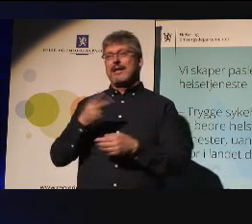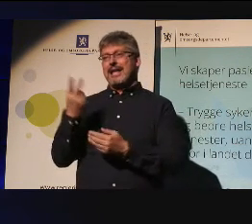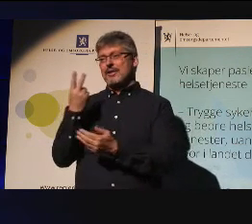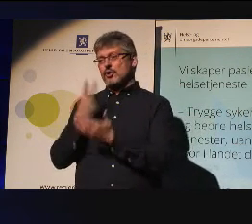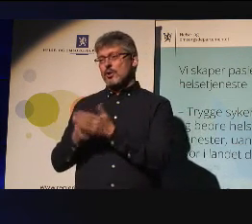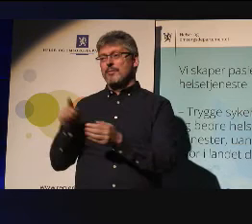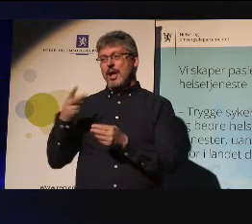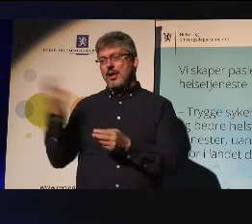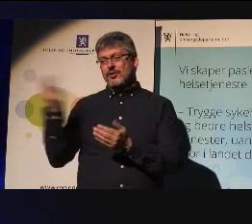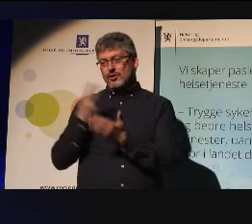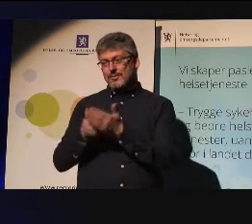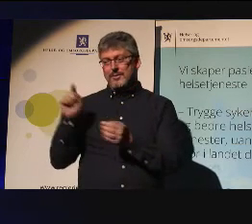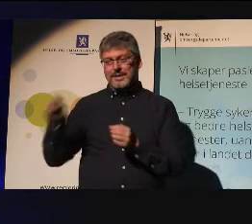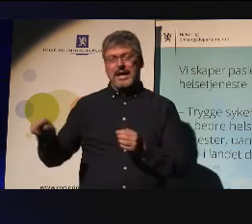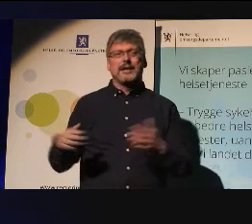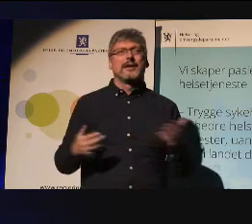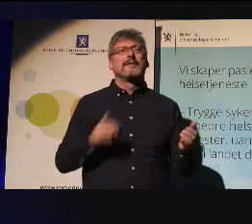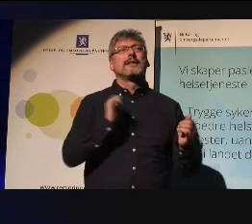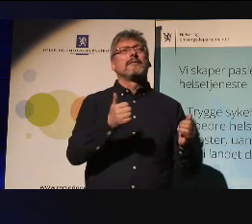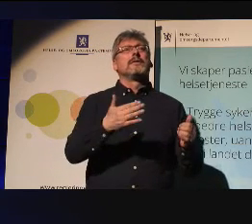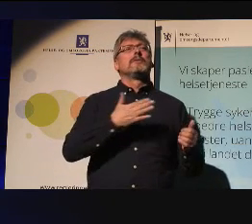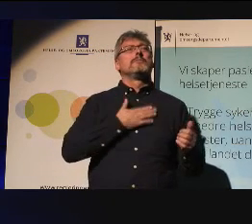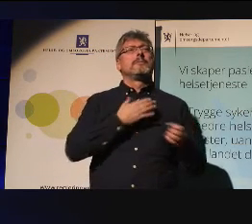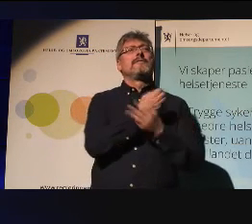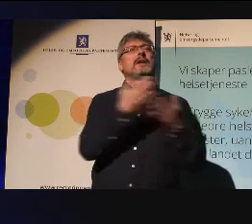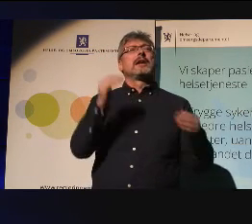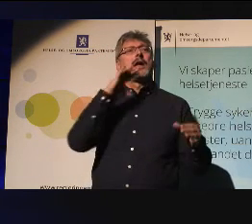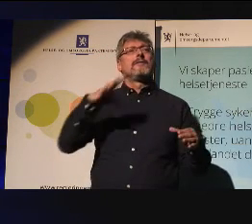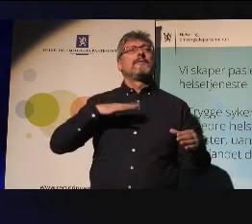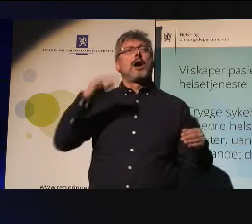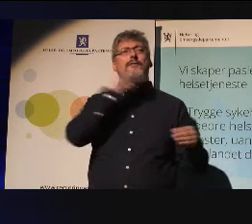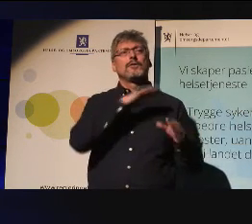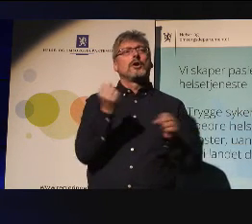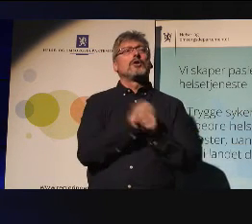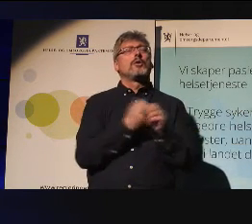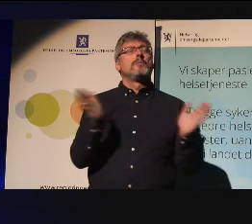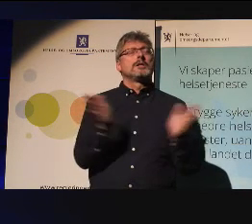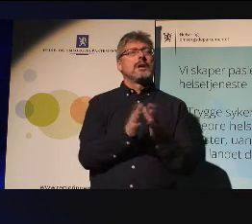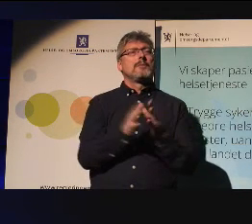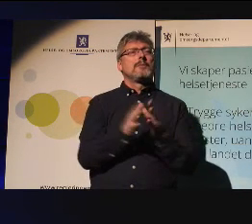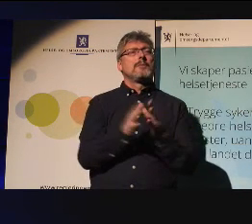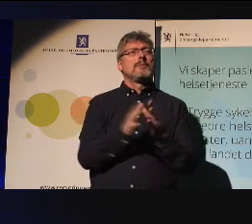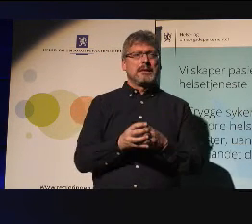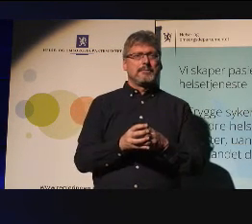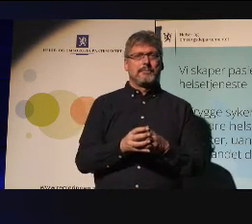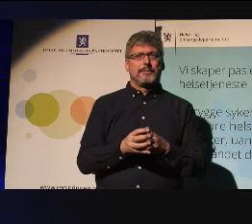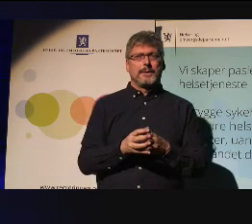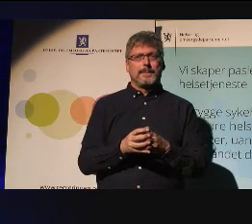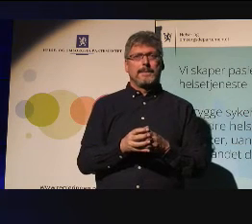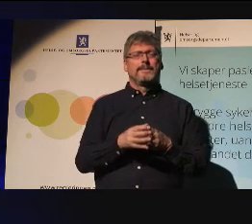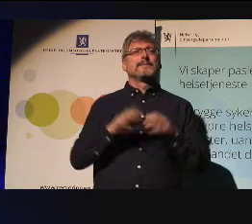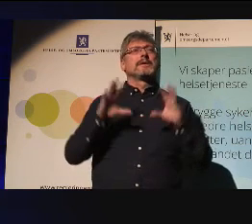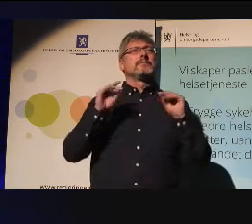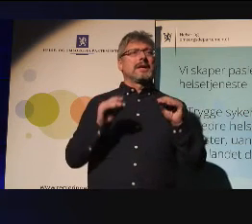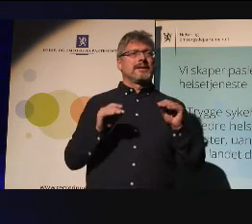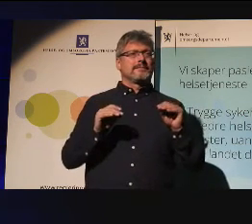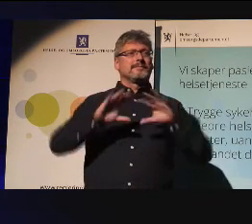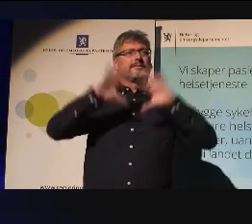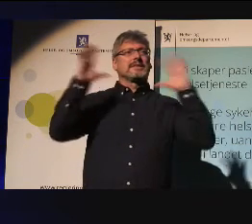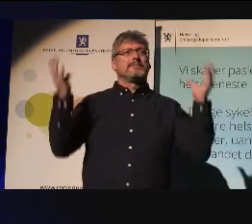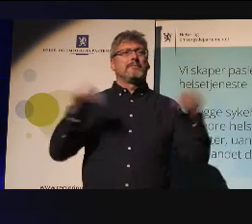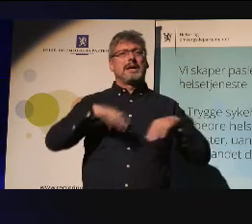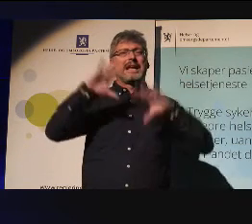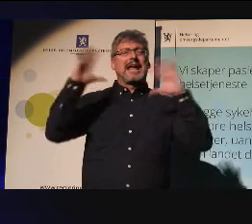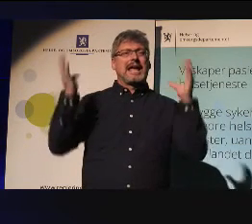Det er derfor vi vil at flere fagfolk skal jobbe sammen i team. Det gir bedre og mer helhetlig behandling